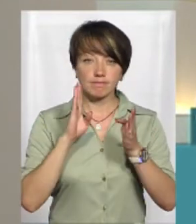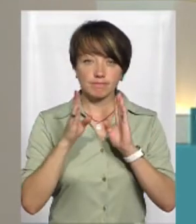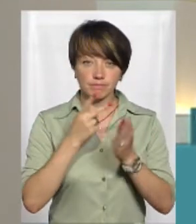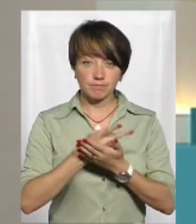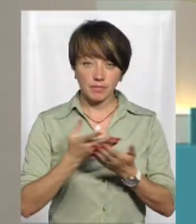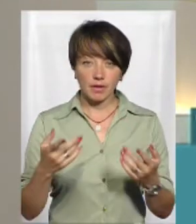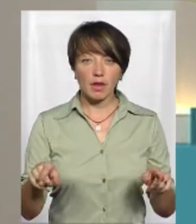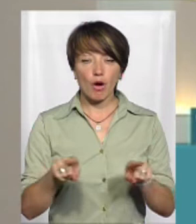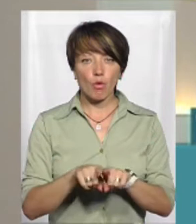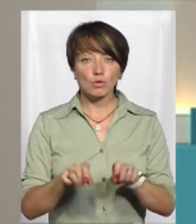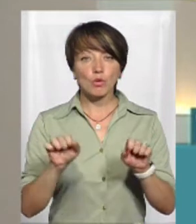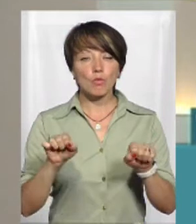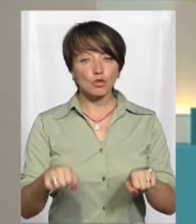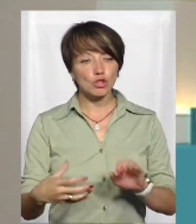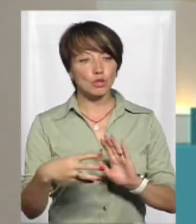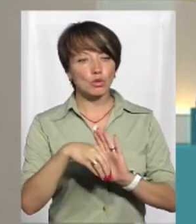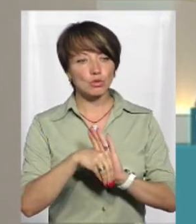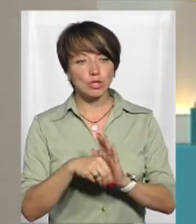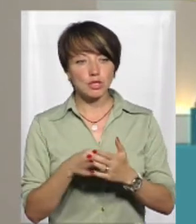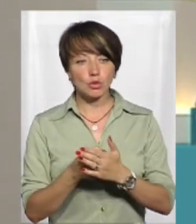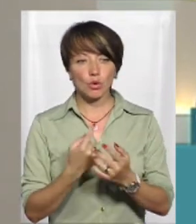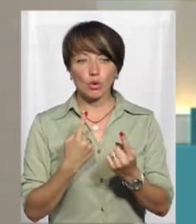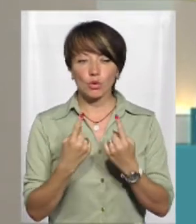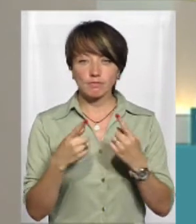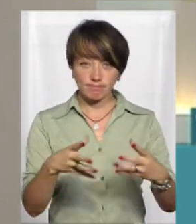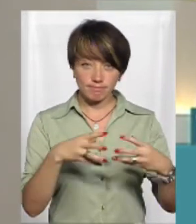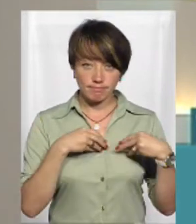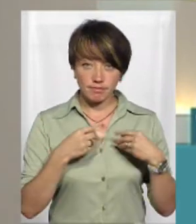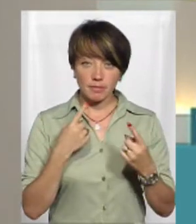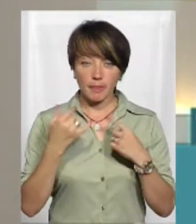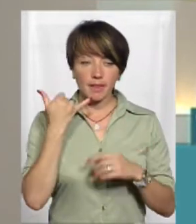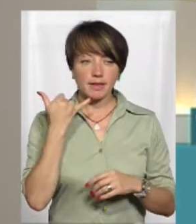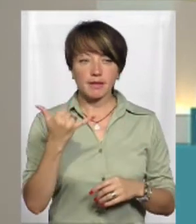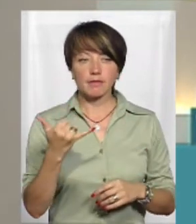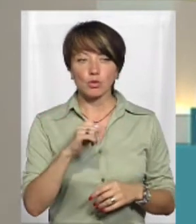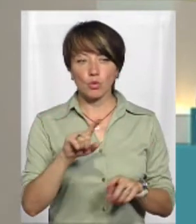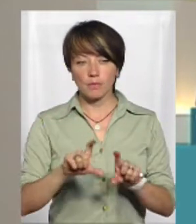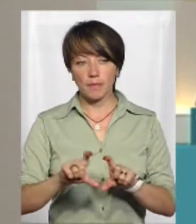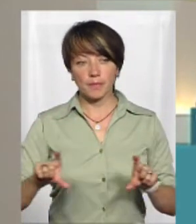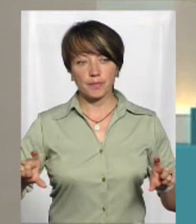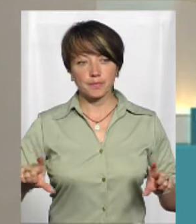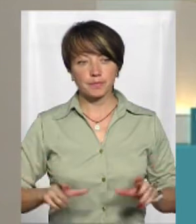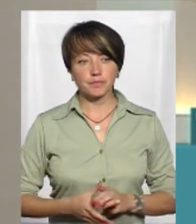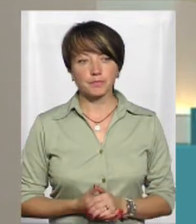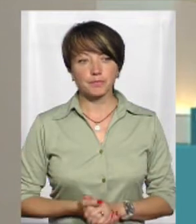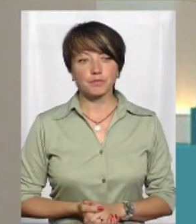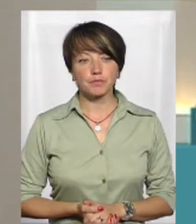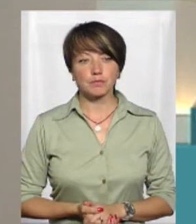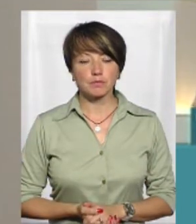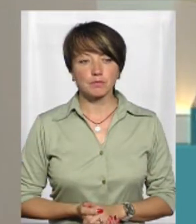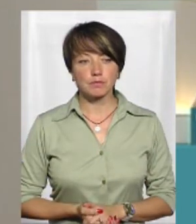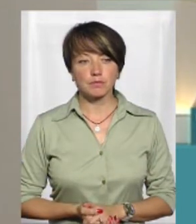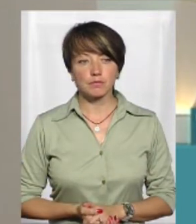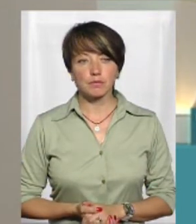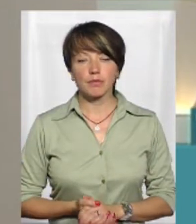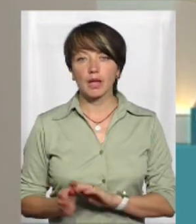Facebook. Також ви можете долучитися до розмови, зателефонувавши за номером, який бачите на екрані.